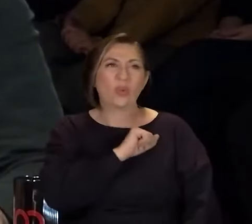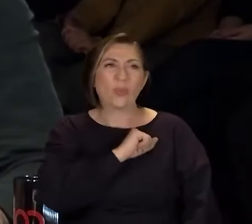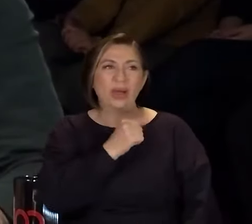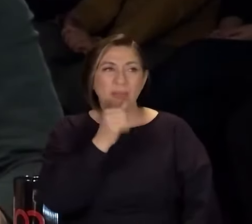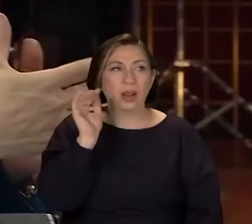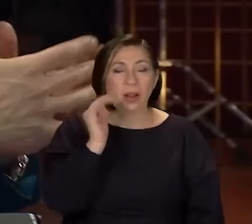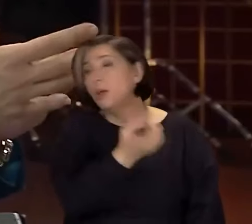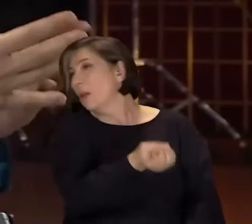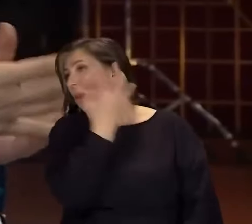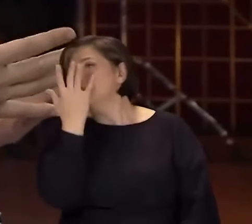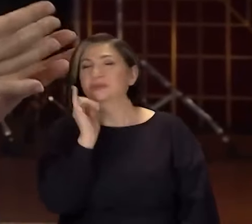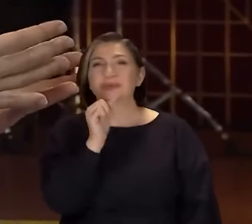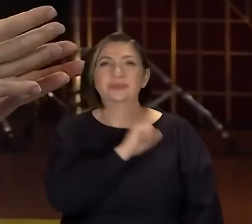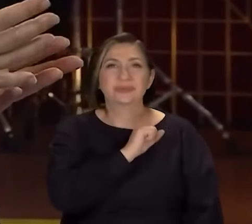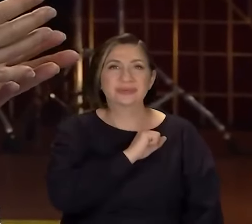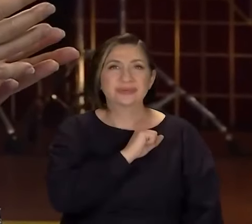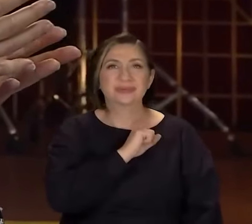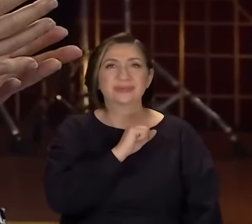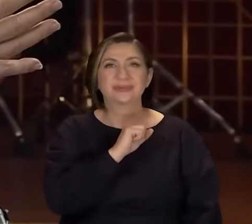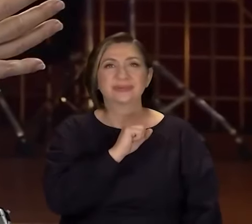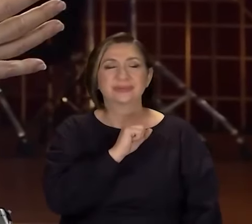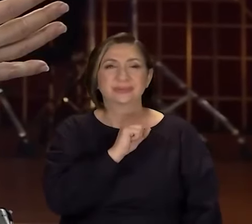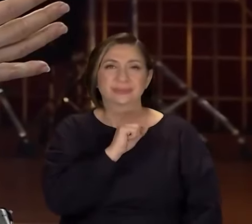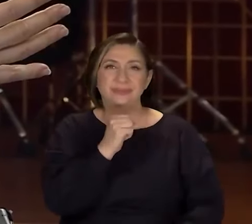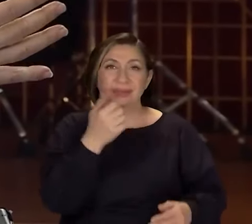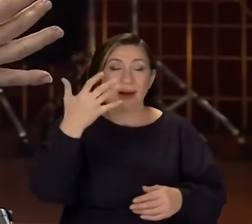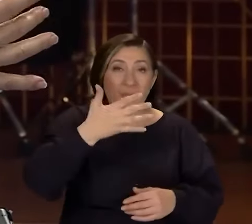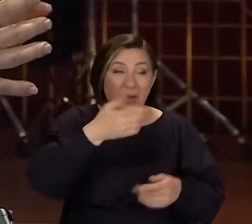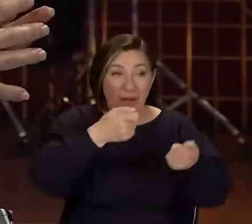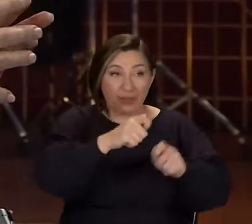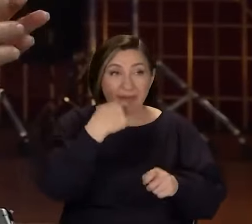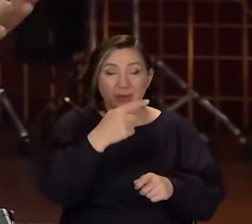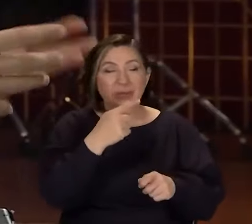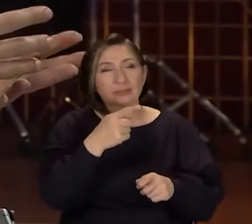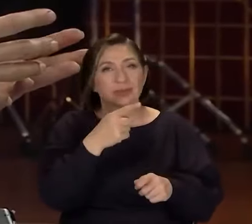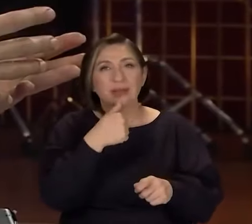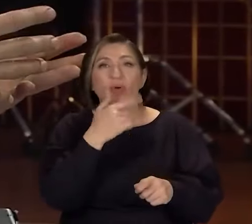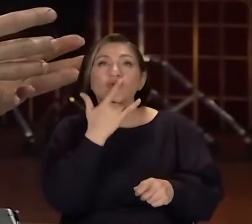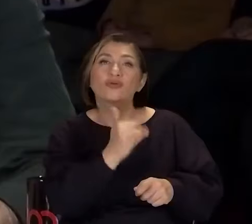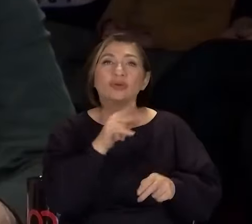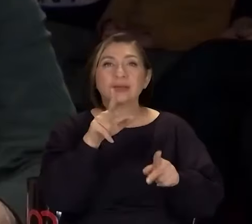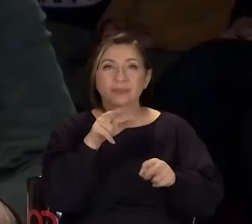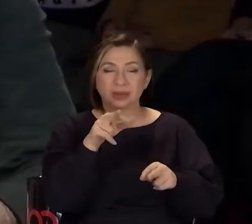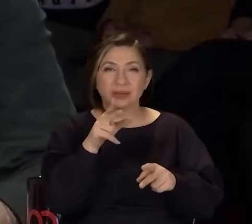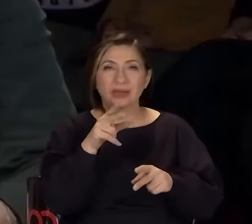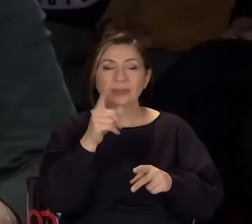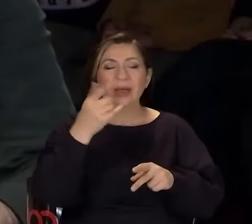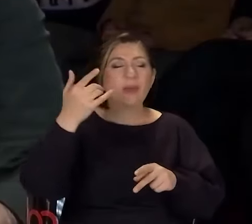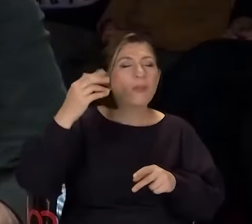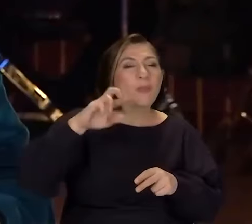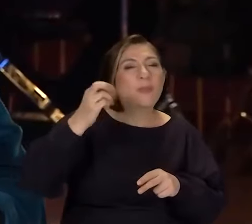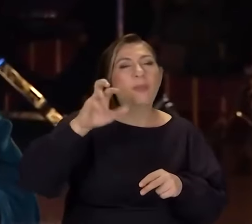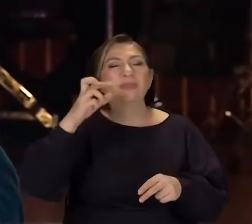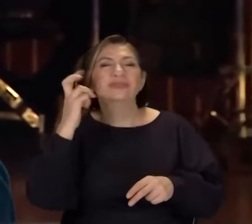korkuyorum da adama rapi kapat demek. Yani adama küfretmişsin gibi olacak. Mesela şimdi bir pop